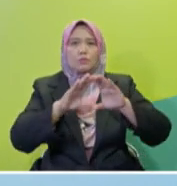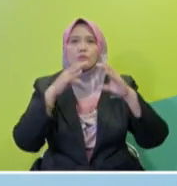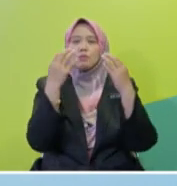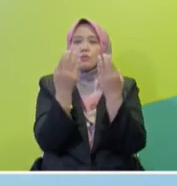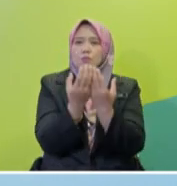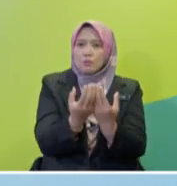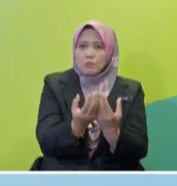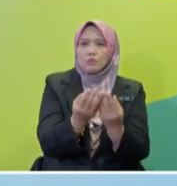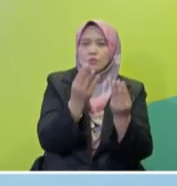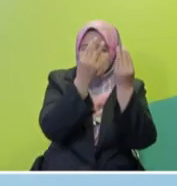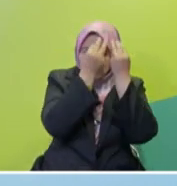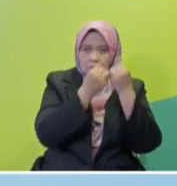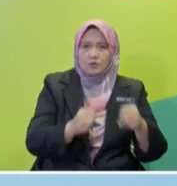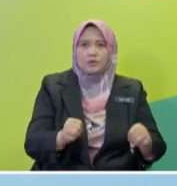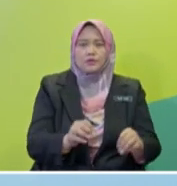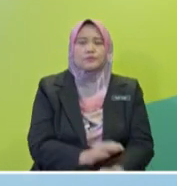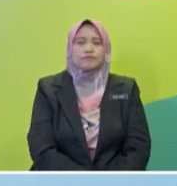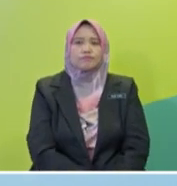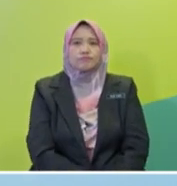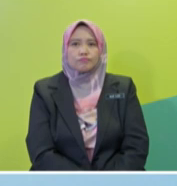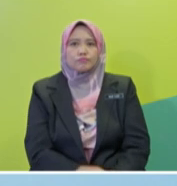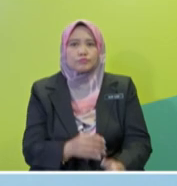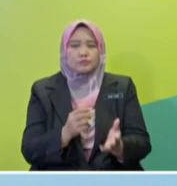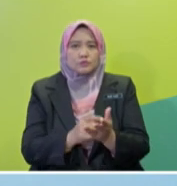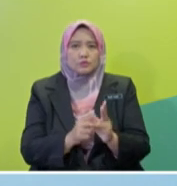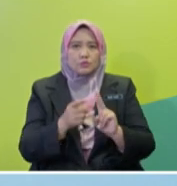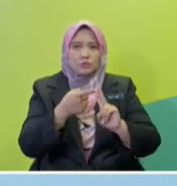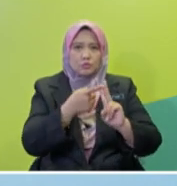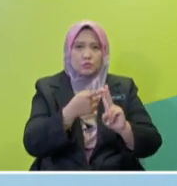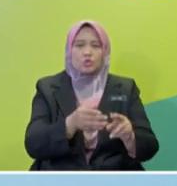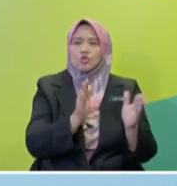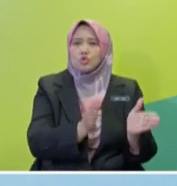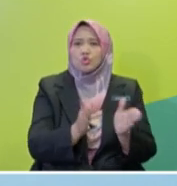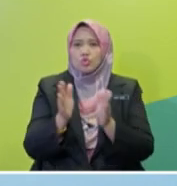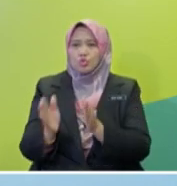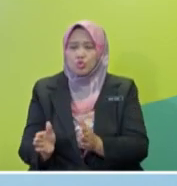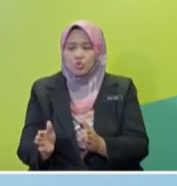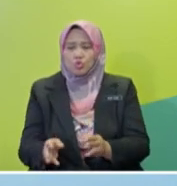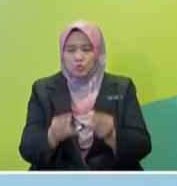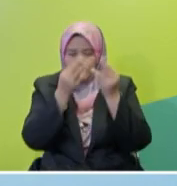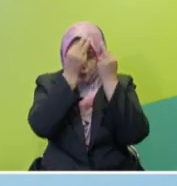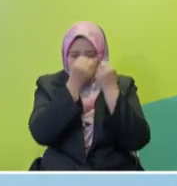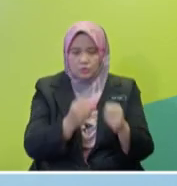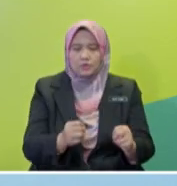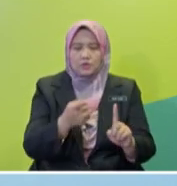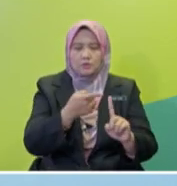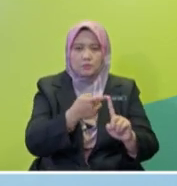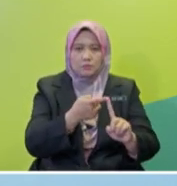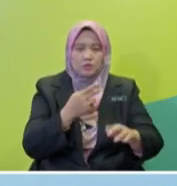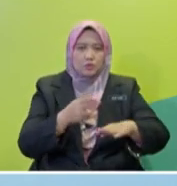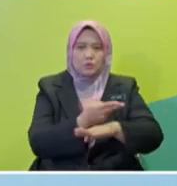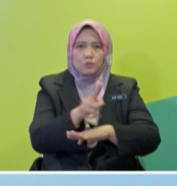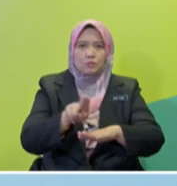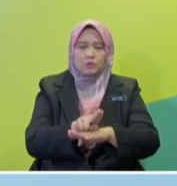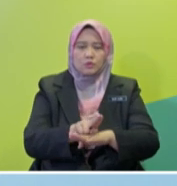audiografi kemudian kita ketik pada langkah yang kedua yaitu susu daripada umum ke